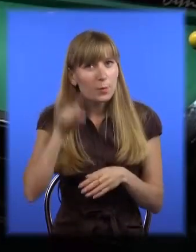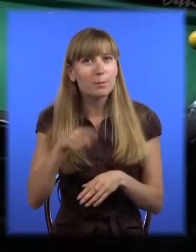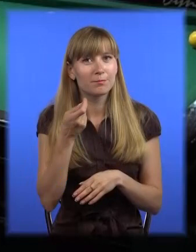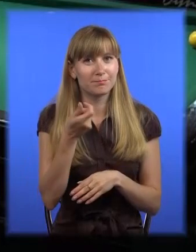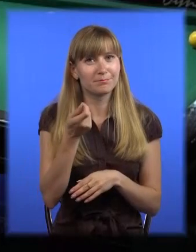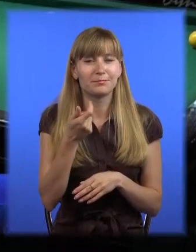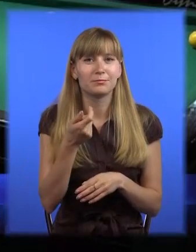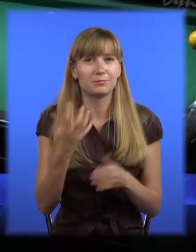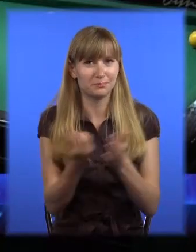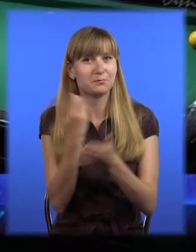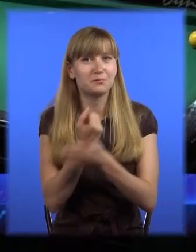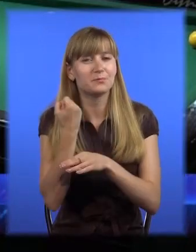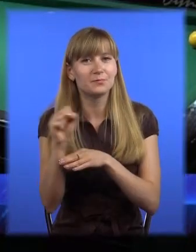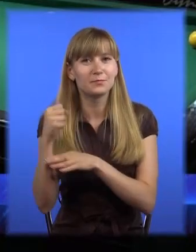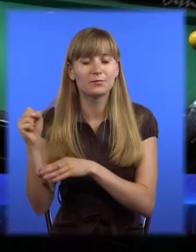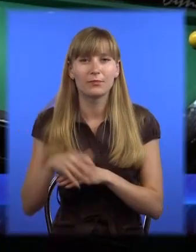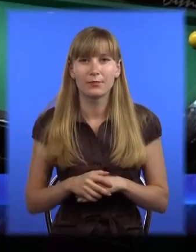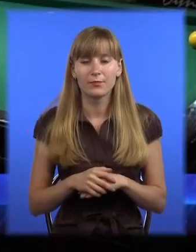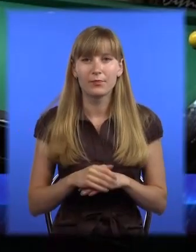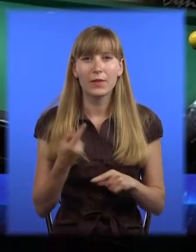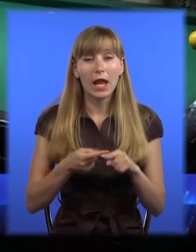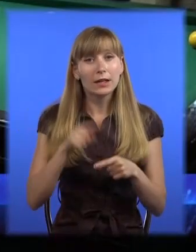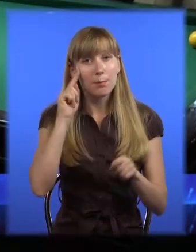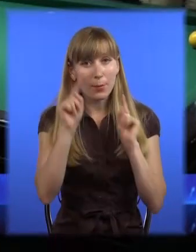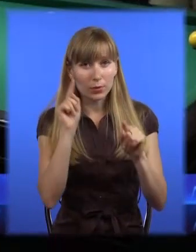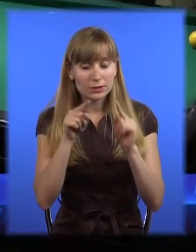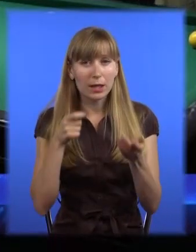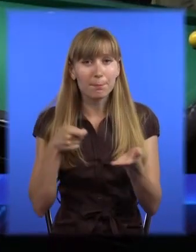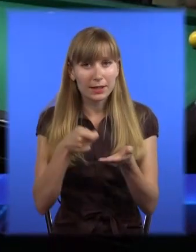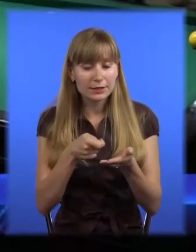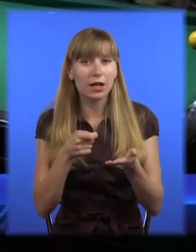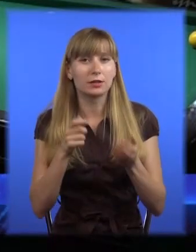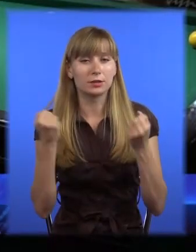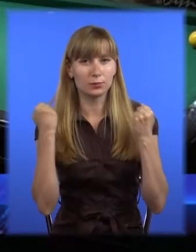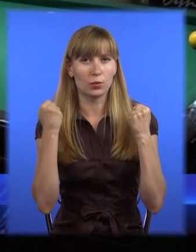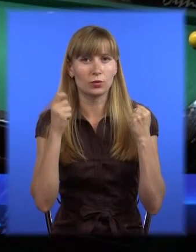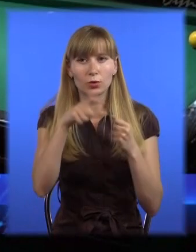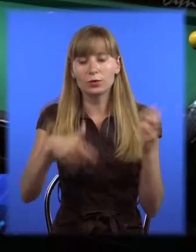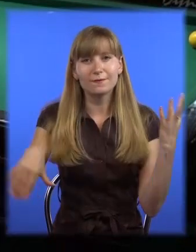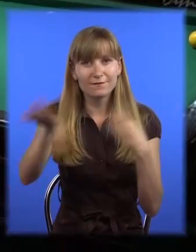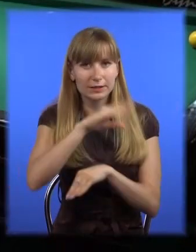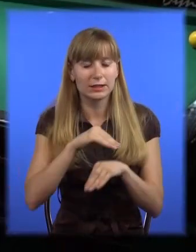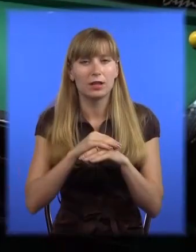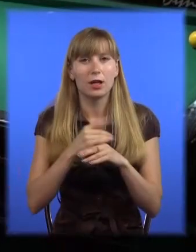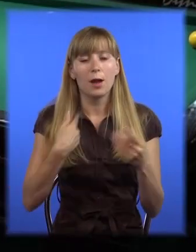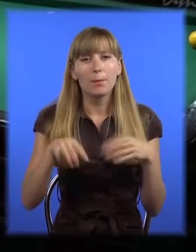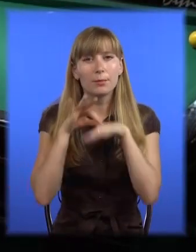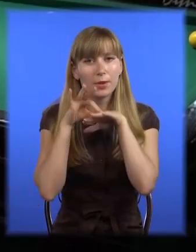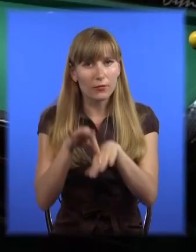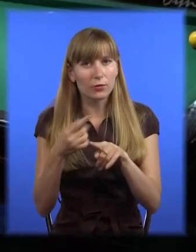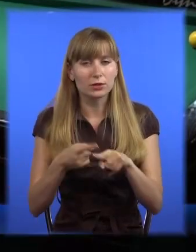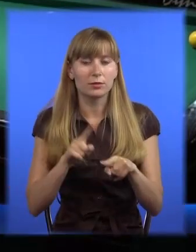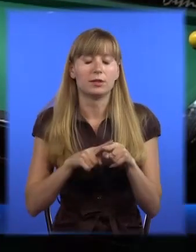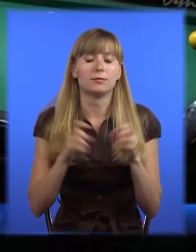переможців. Привлекаємо і розвиваємо більярдний спорт, популяризація більярдного спорту для всіх, для всього населення. Ми проводимо